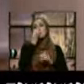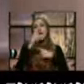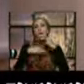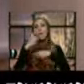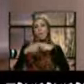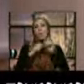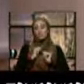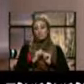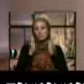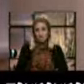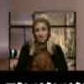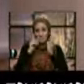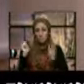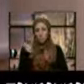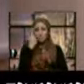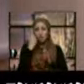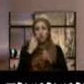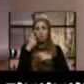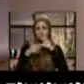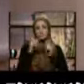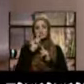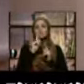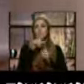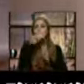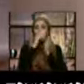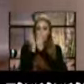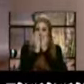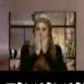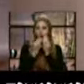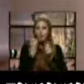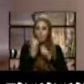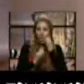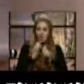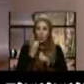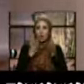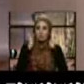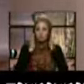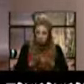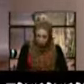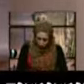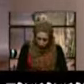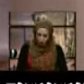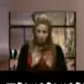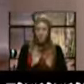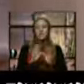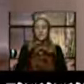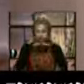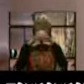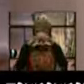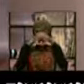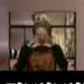الصلاة فكبر ثم اقرأ ورتل واركع واطمئن وارفع واطمئن واسجد واطمئن واجلس